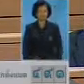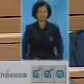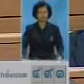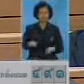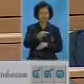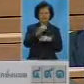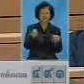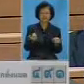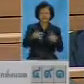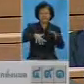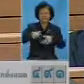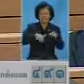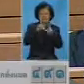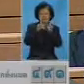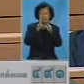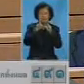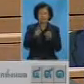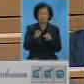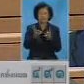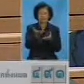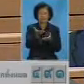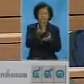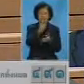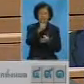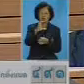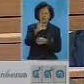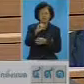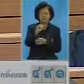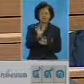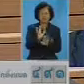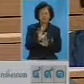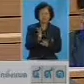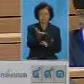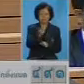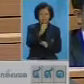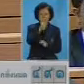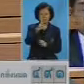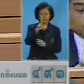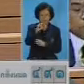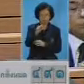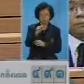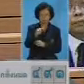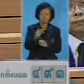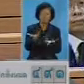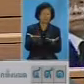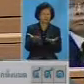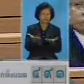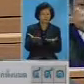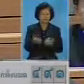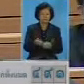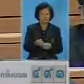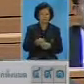ามอย่างน้อยที่สุดไม่ได้180ก็ขอให้ได้120ครับก็ยังไม่ได้ท่านประธานที่เคาร